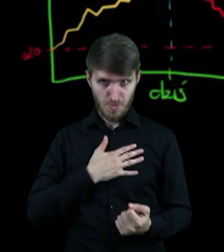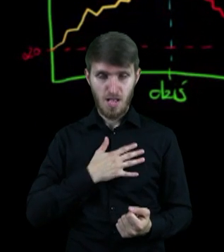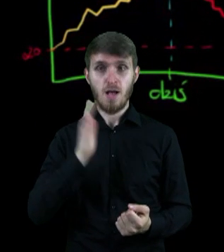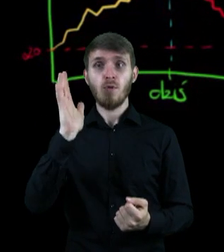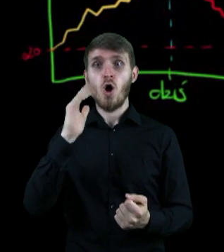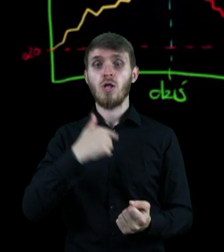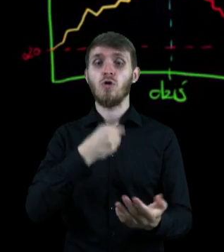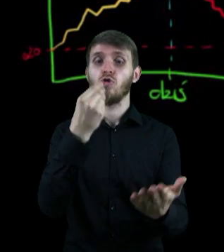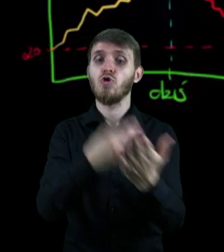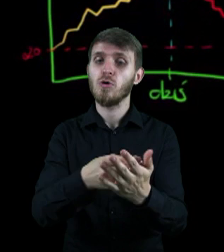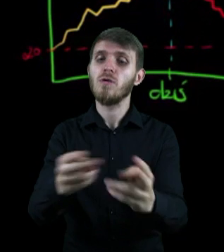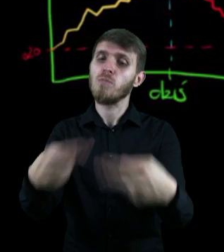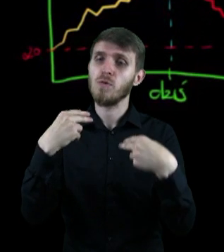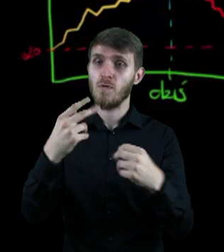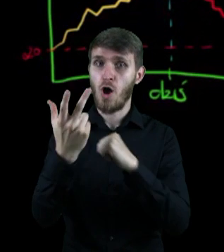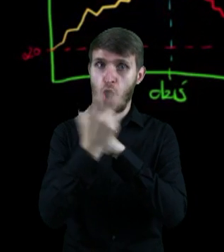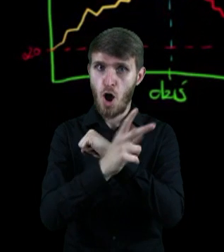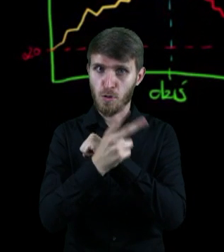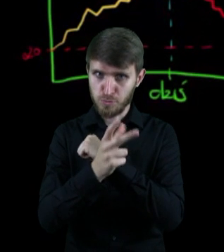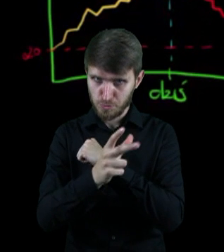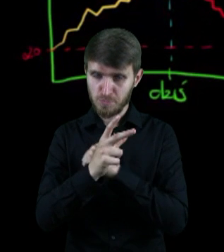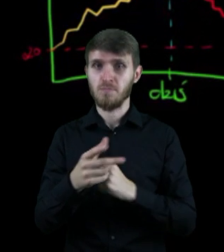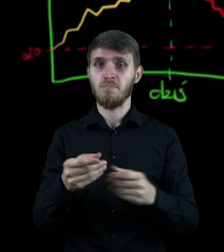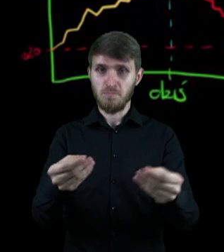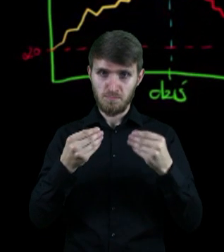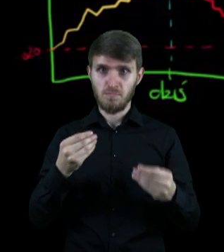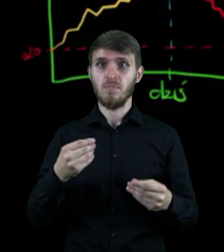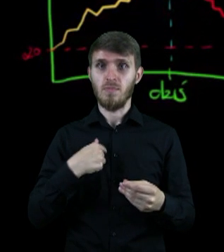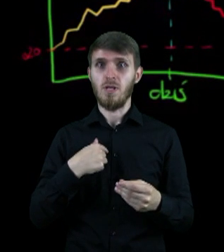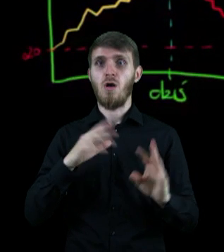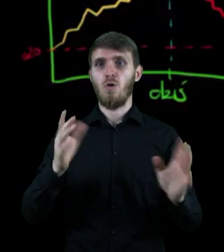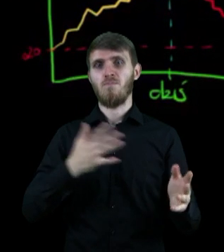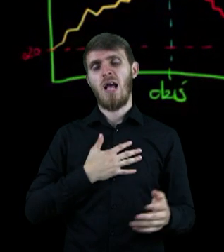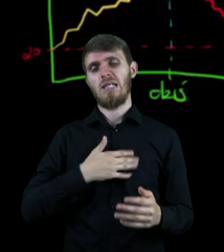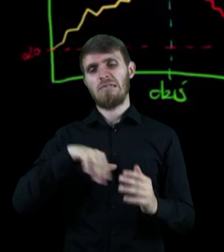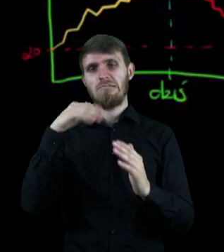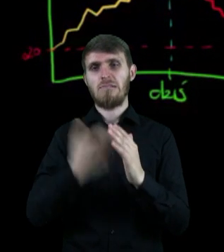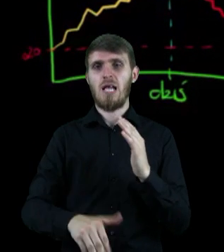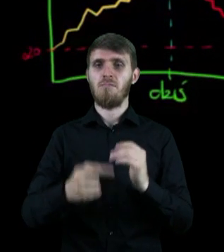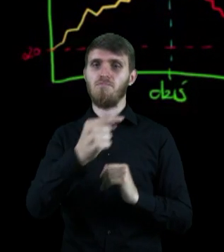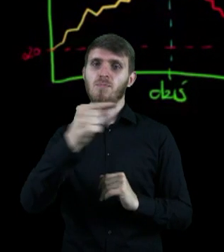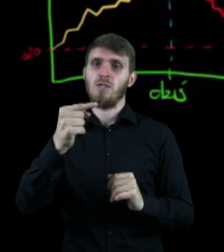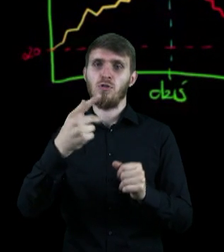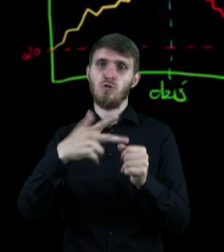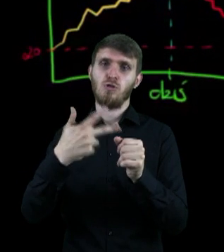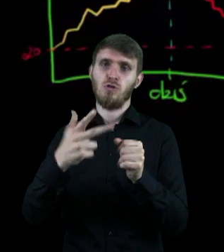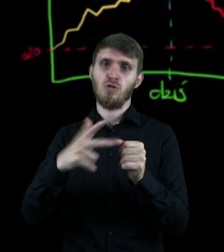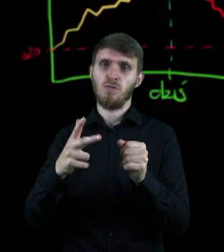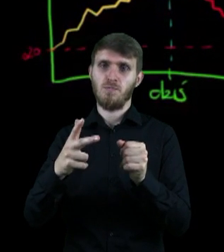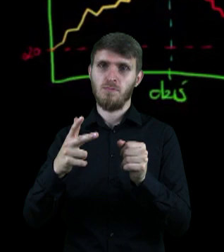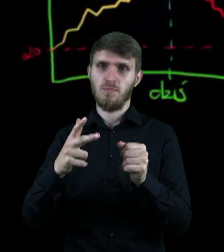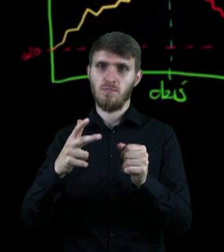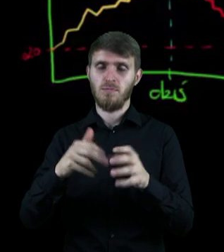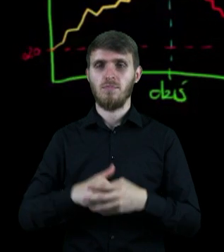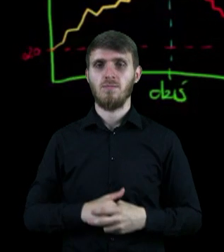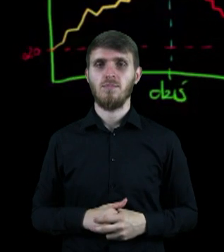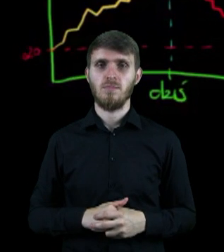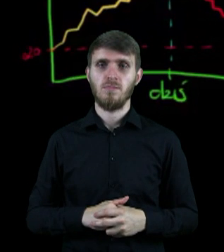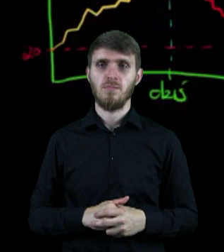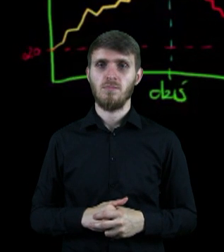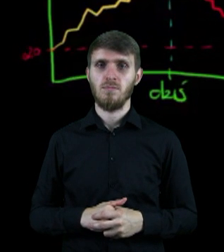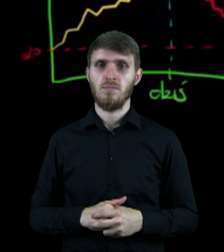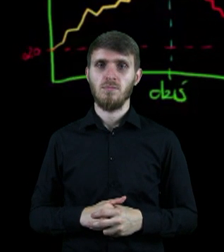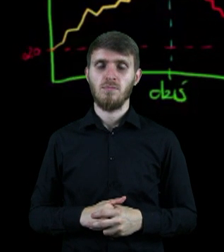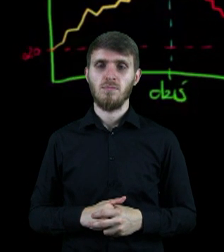zarobiliście 50 zł na sprzedaży pożyczonej akcji, po czym zainwestowaliście 80, żeby tą akcję